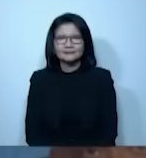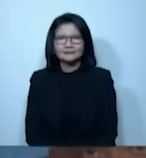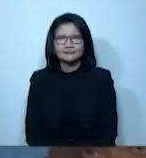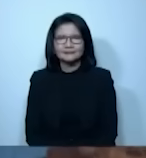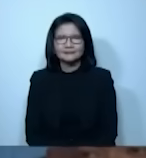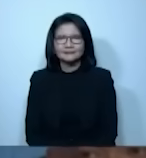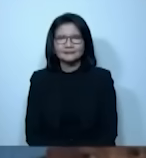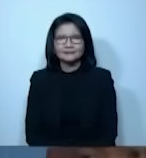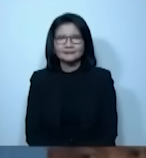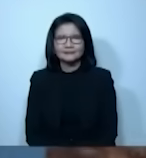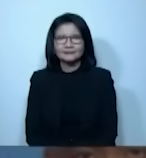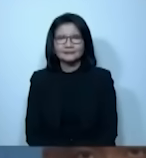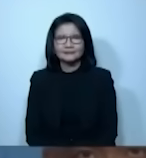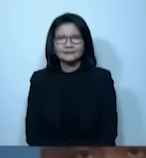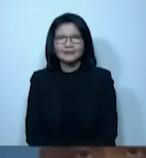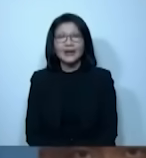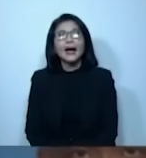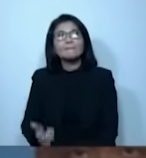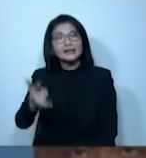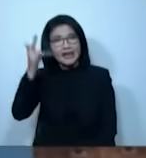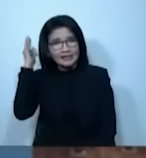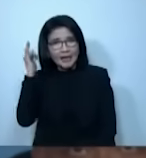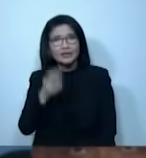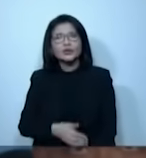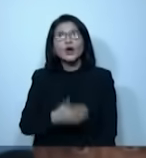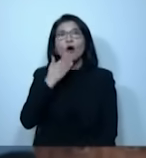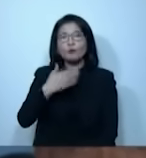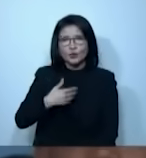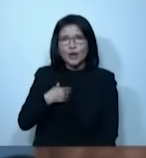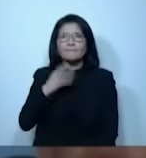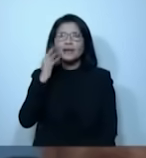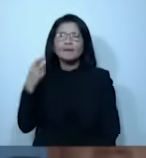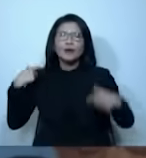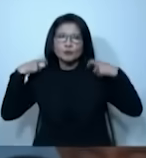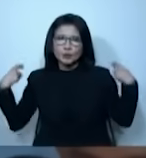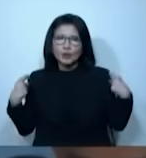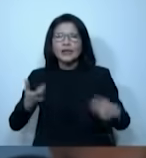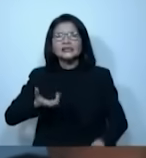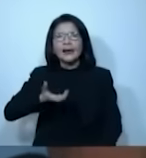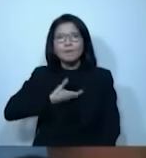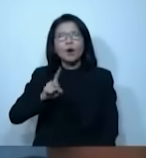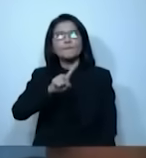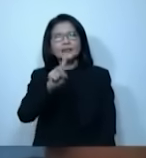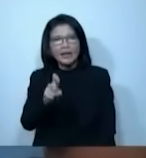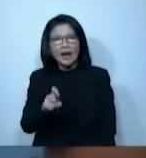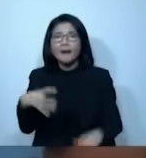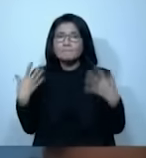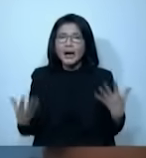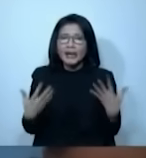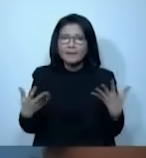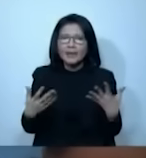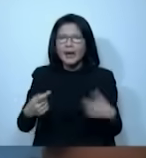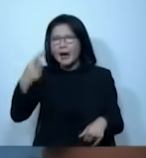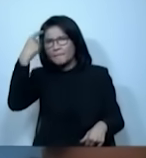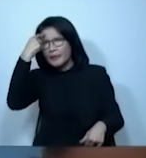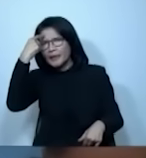sekarang Mas Ganjar Mas GJ punya pengalaman sebagai gubernur Saya ingin bertanya bagaimana pemik